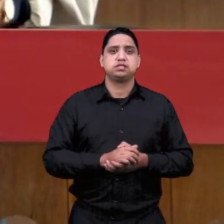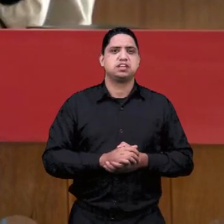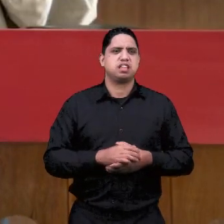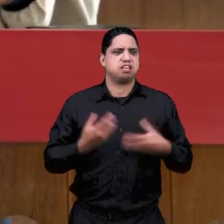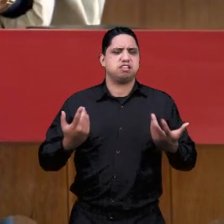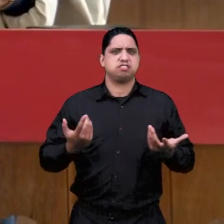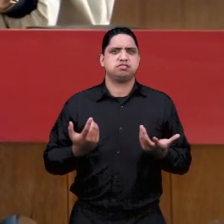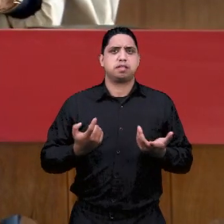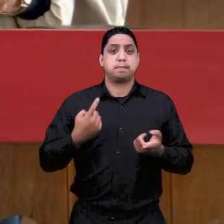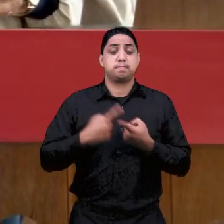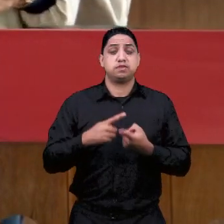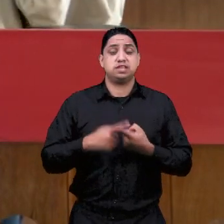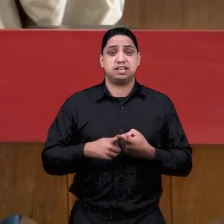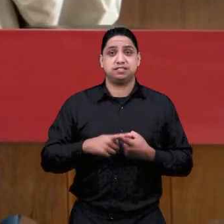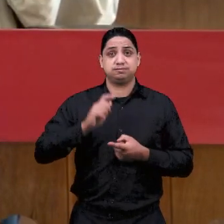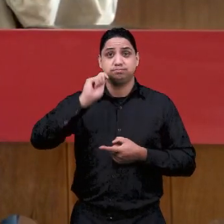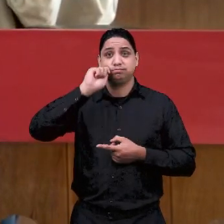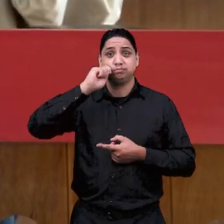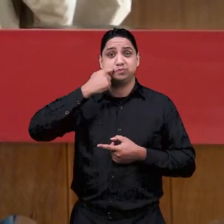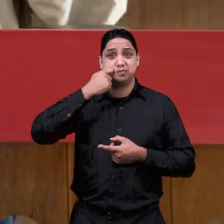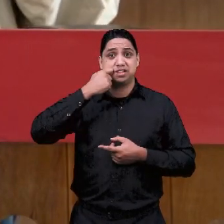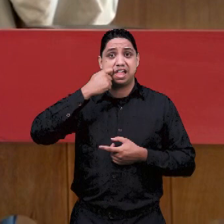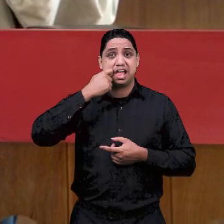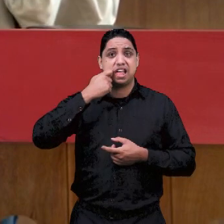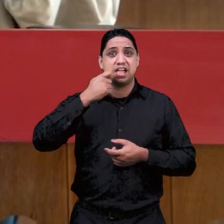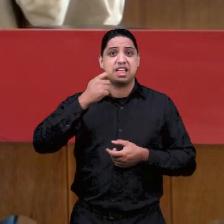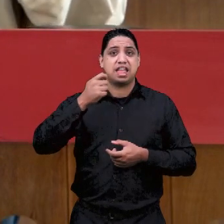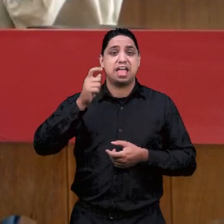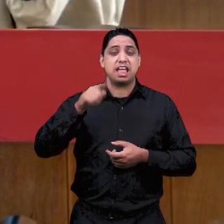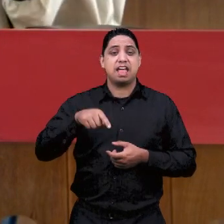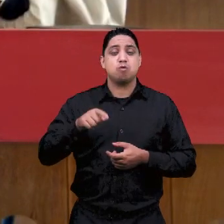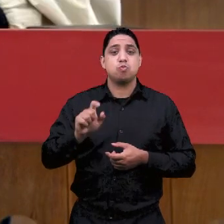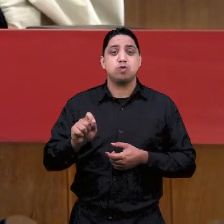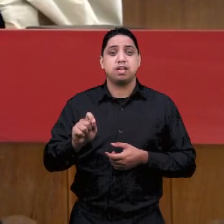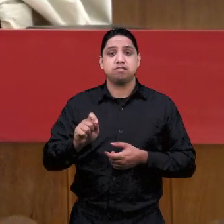pain est sans argent et sans prix.